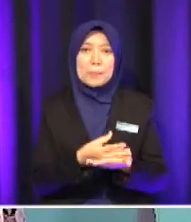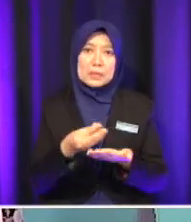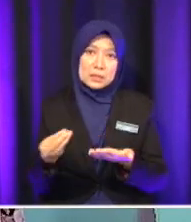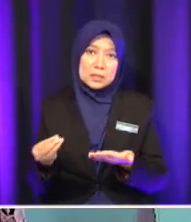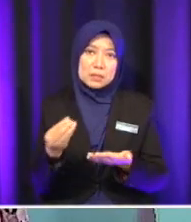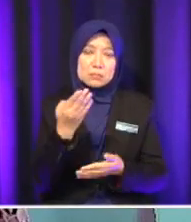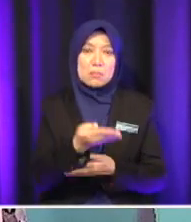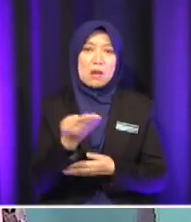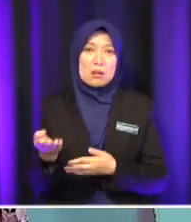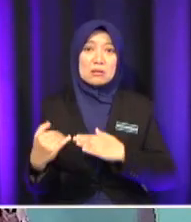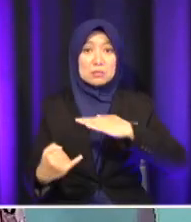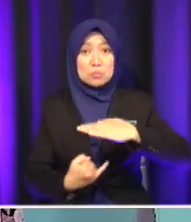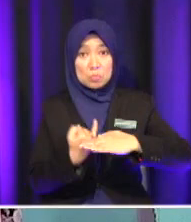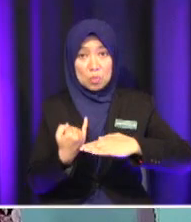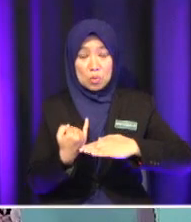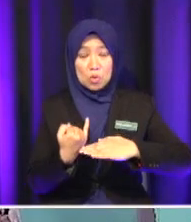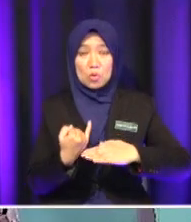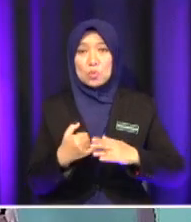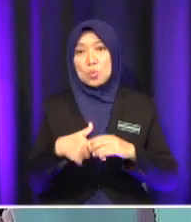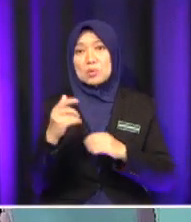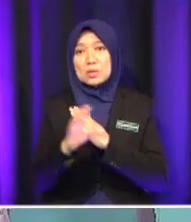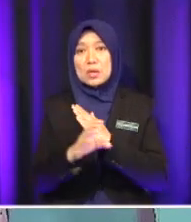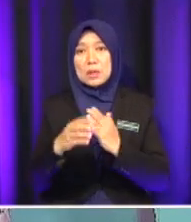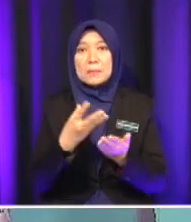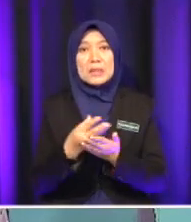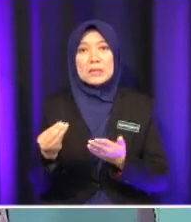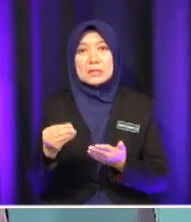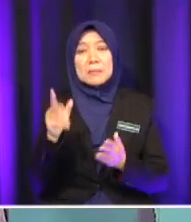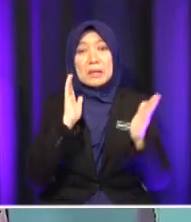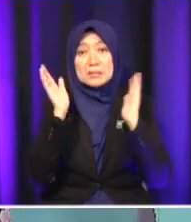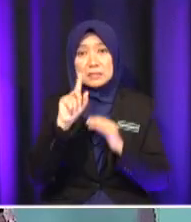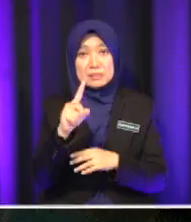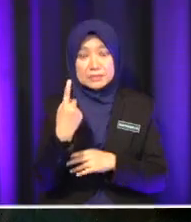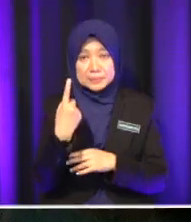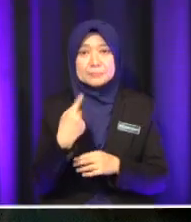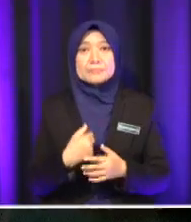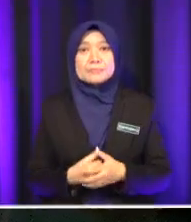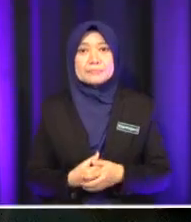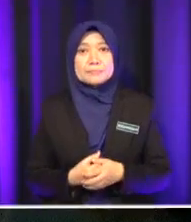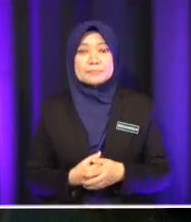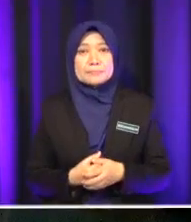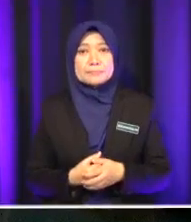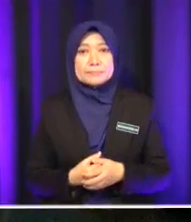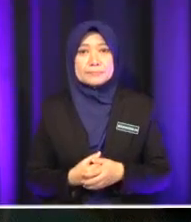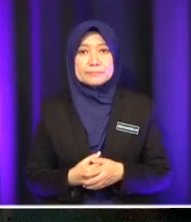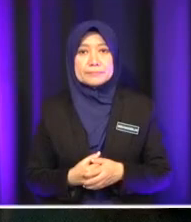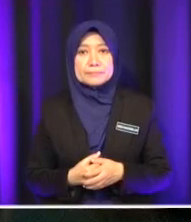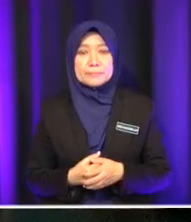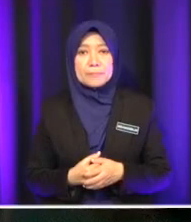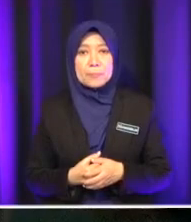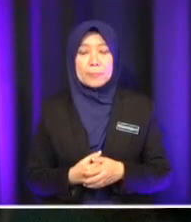impor dan kita lebih memilih barang tempat time oke boleh Oke seterusnya ialah